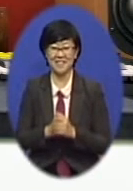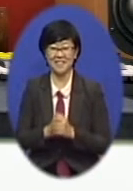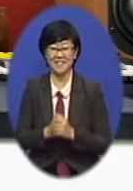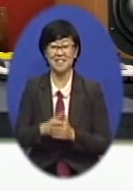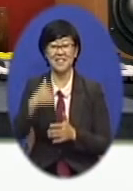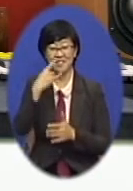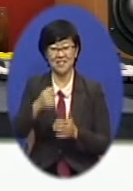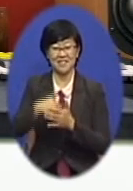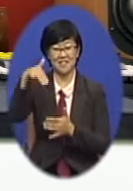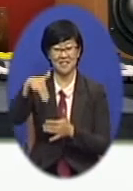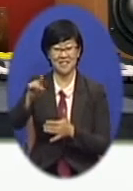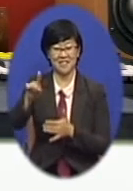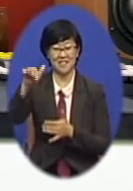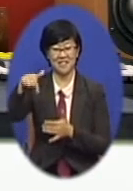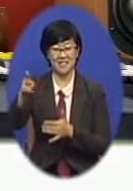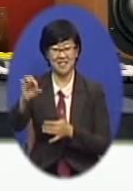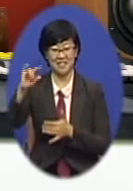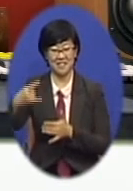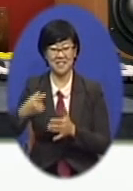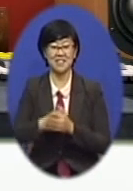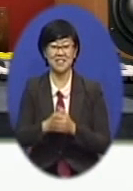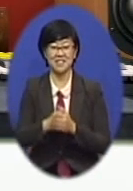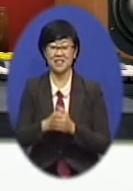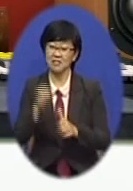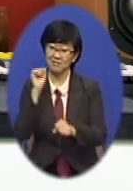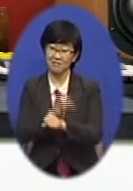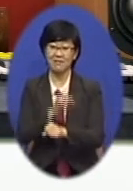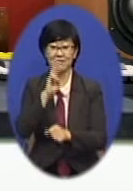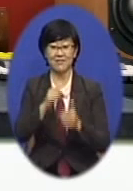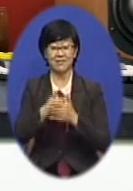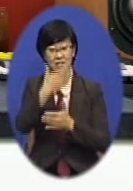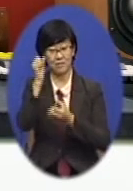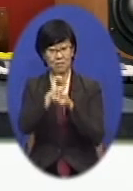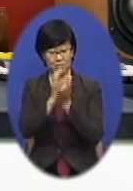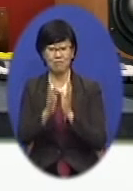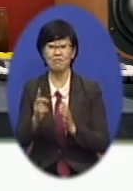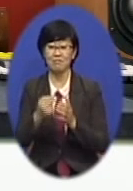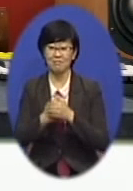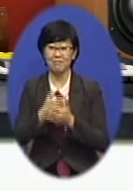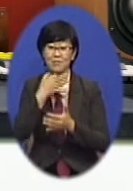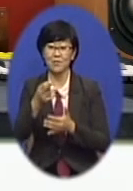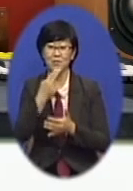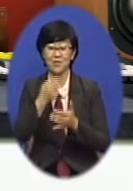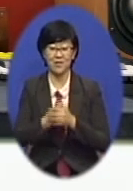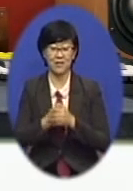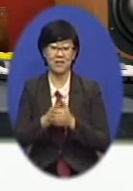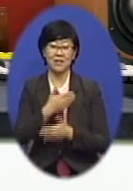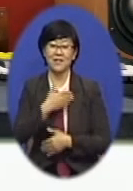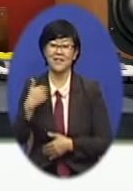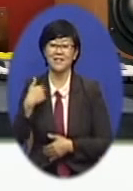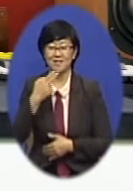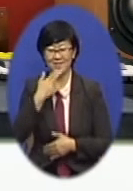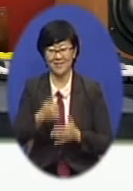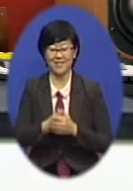아니 어머니 네, 이렇게 예, 이렇게 구성지게 잘하는 노래를 왜 할미 꽃을 안 하시고? 아이 그래서 자신이